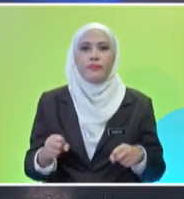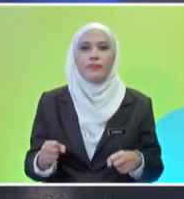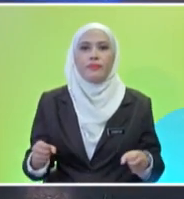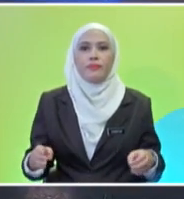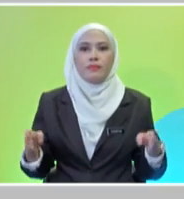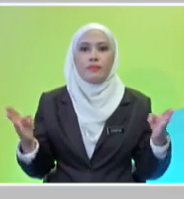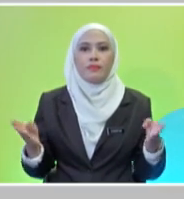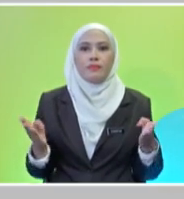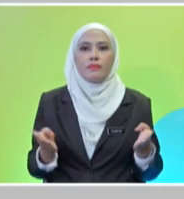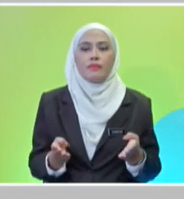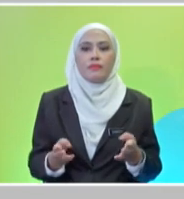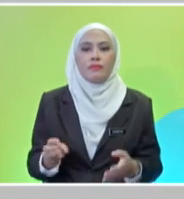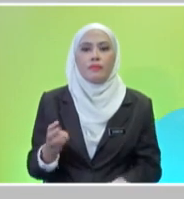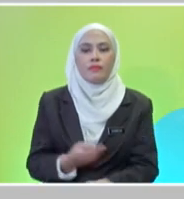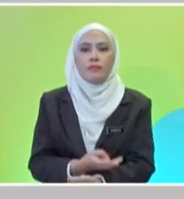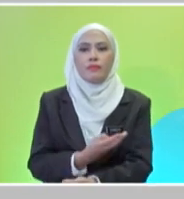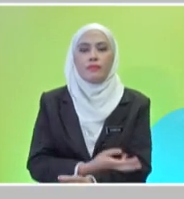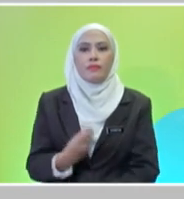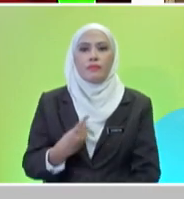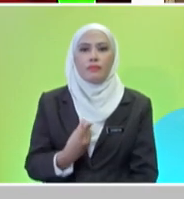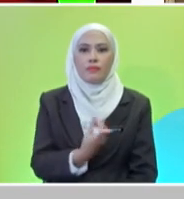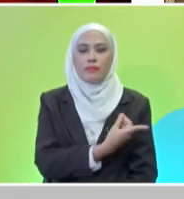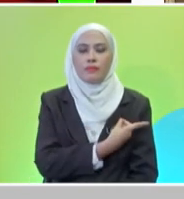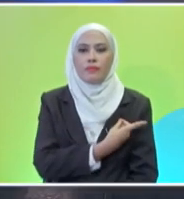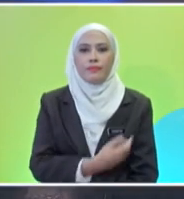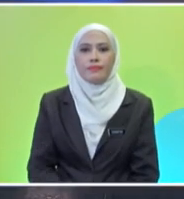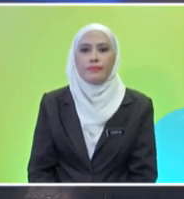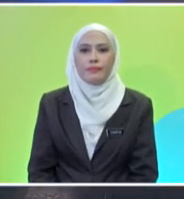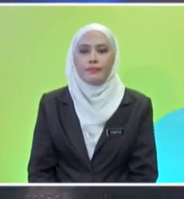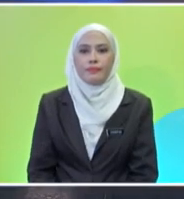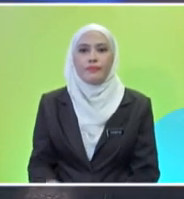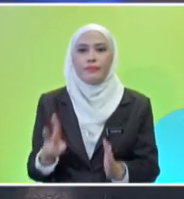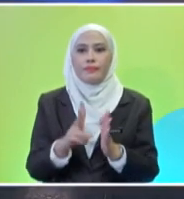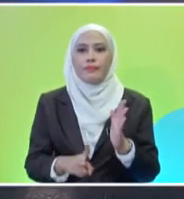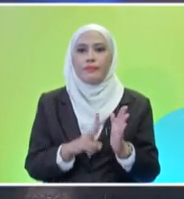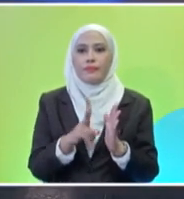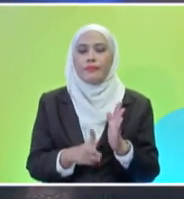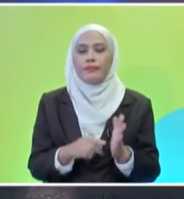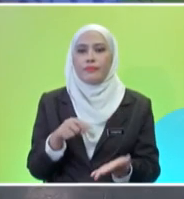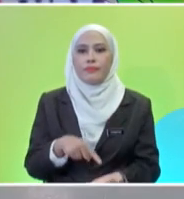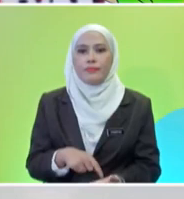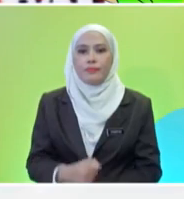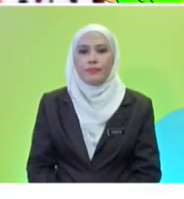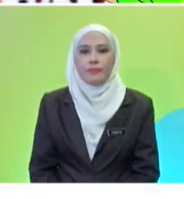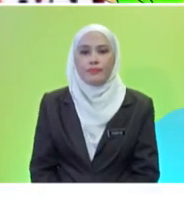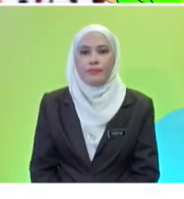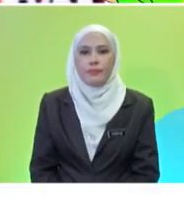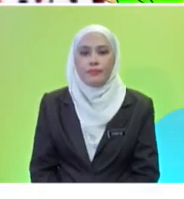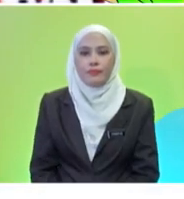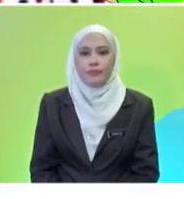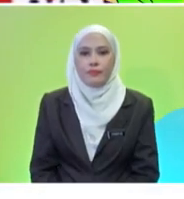kita dengarkan video ini ayo Hai